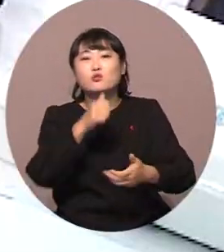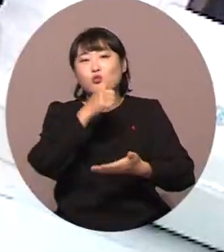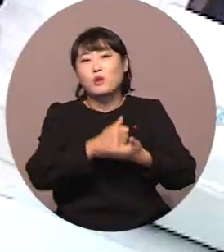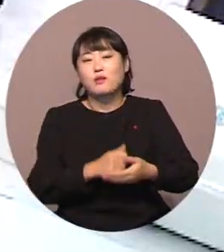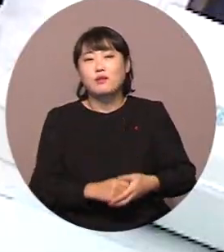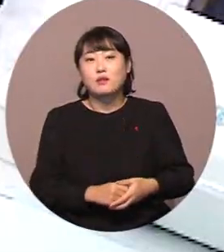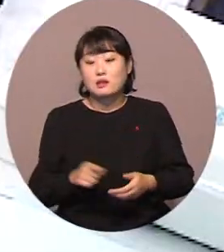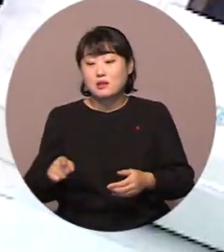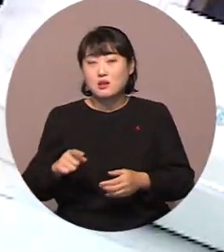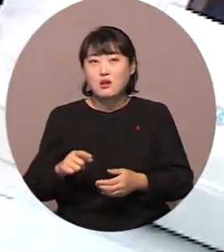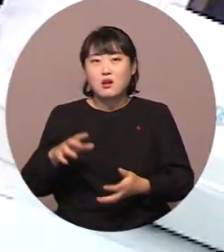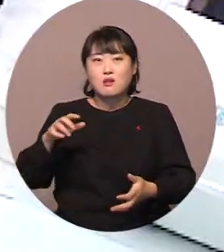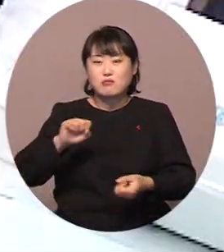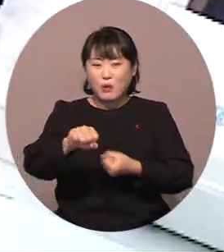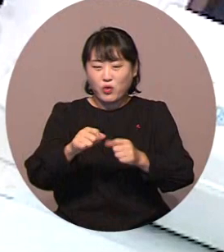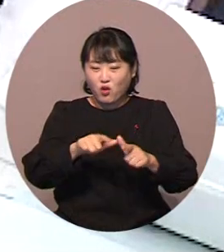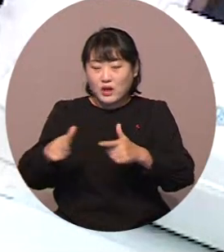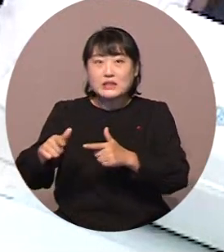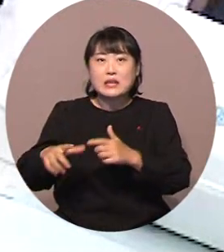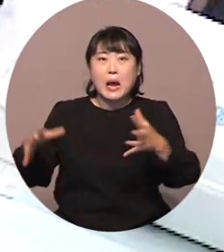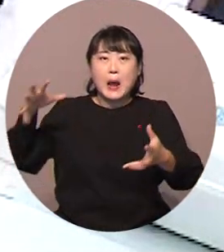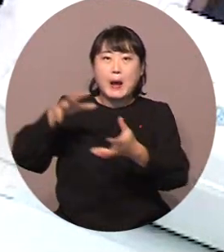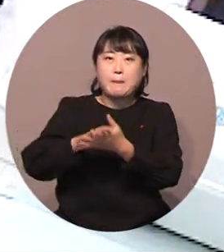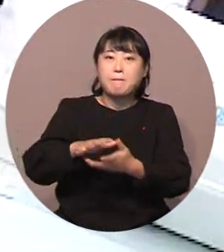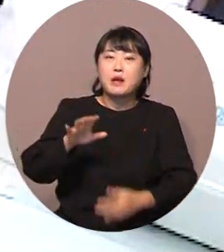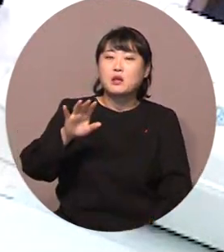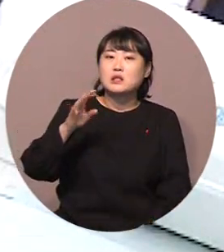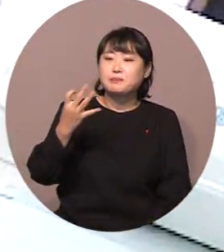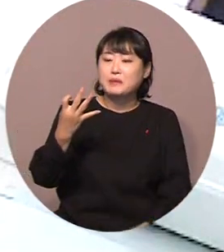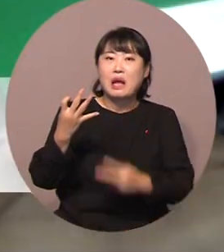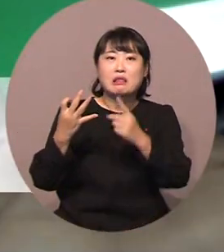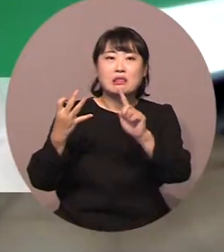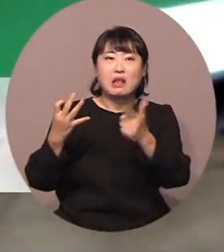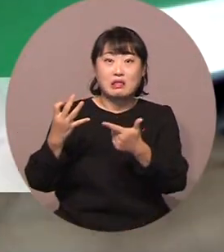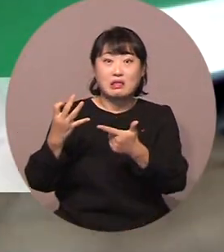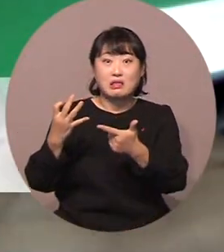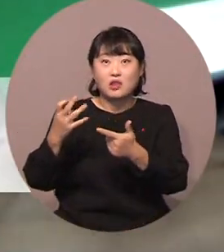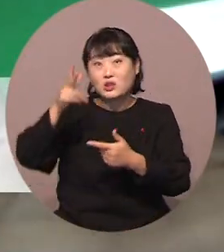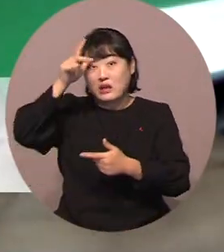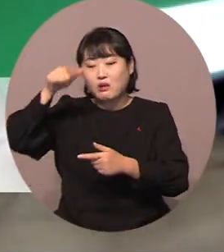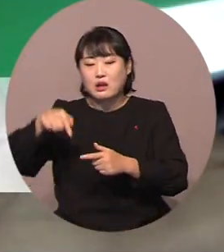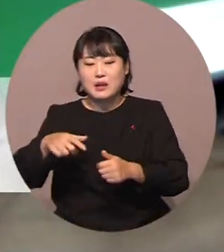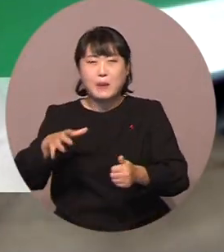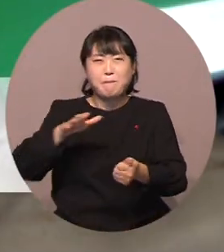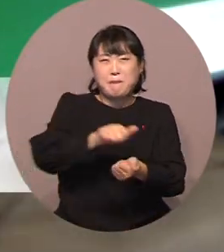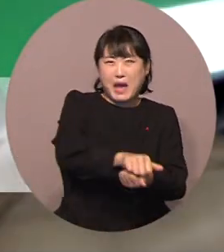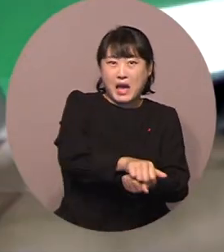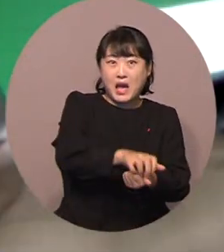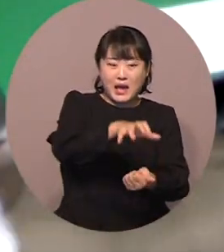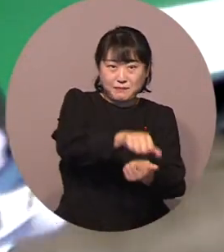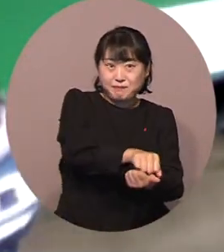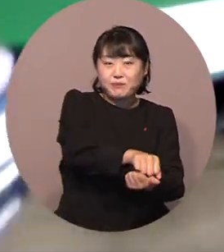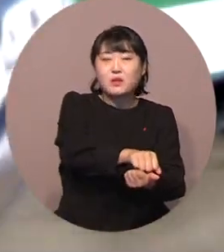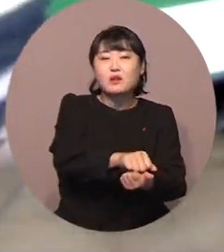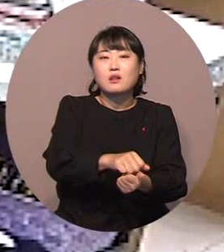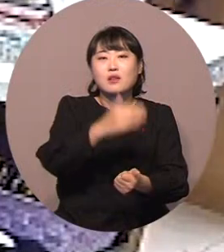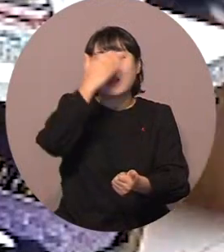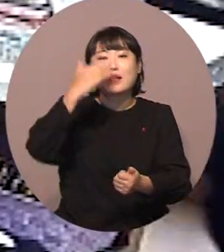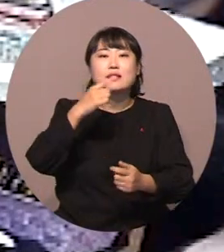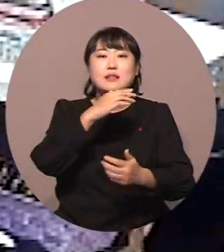근무하던 무술도 14단 박현규 경장이 난동을 부리던 피자를 제압 에 다행히